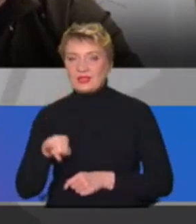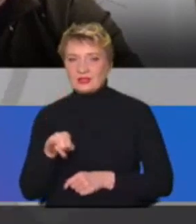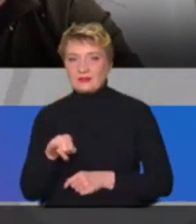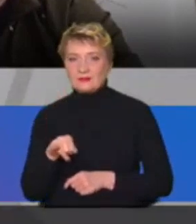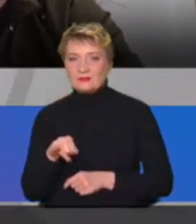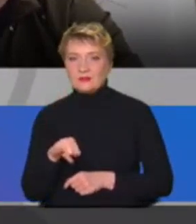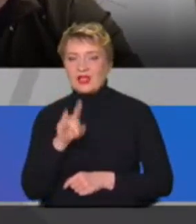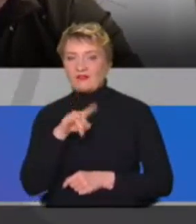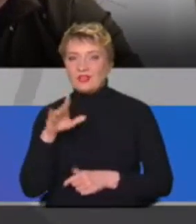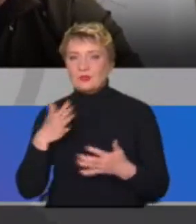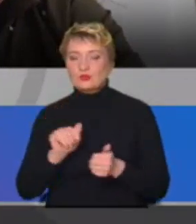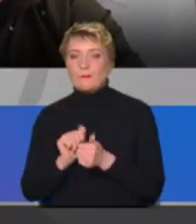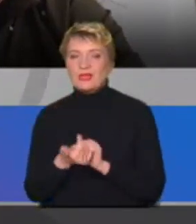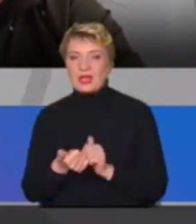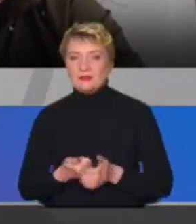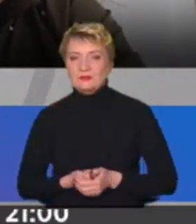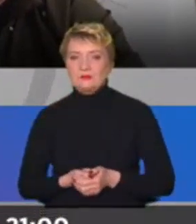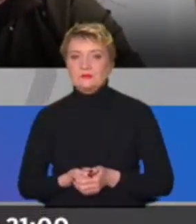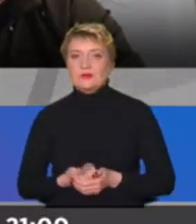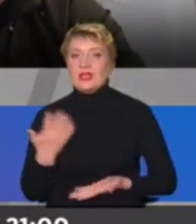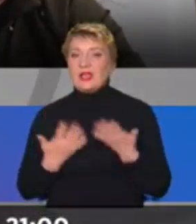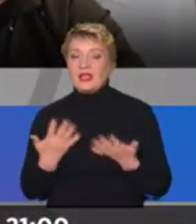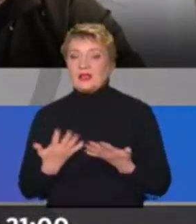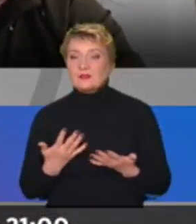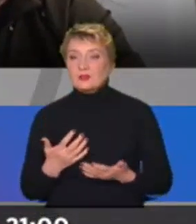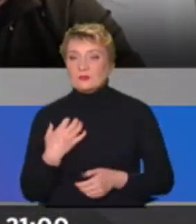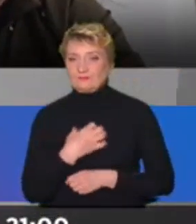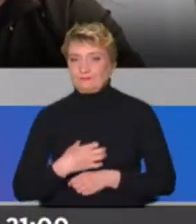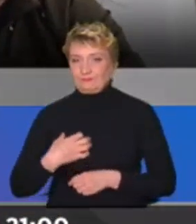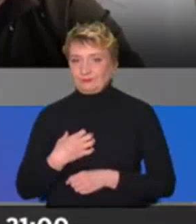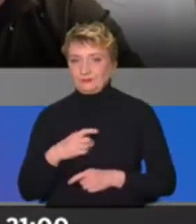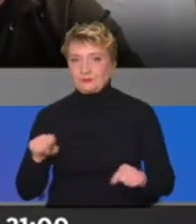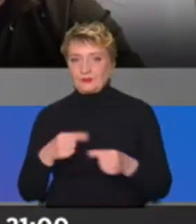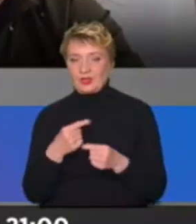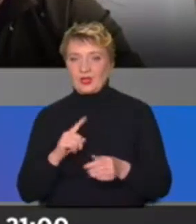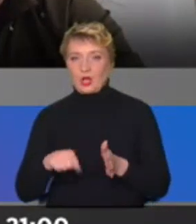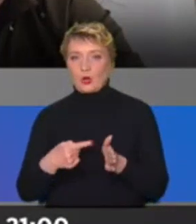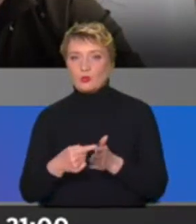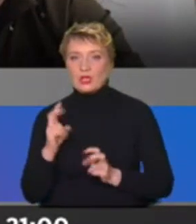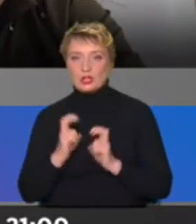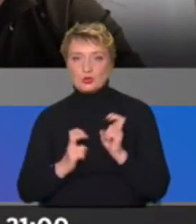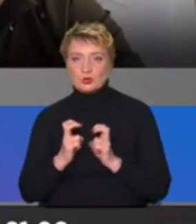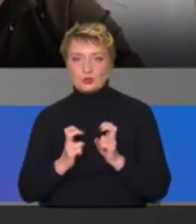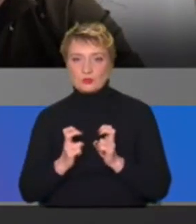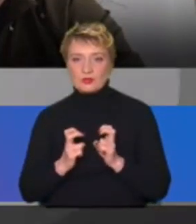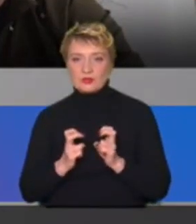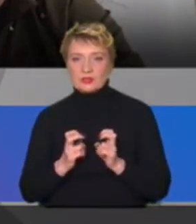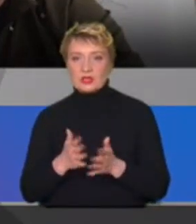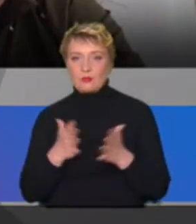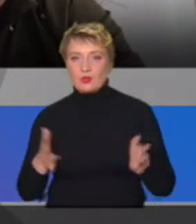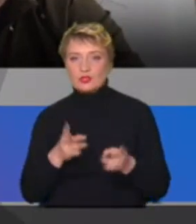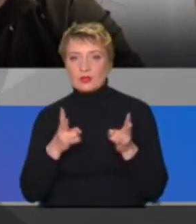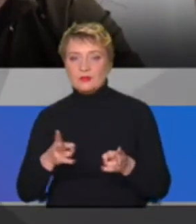вже вікна міняють. Якщо взяти критичну інфраструктуру комунальної служби, більше всього постраждав